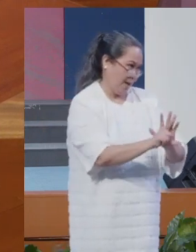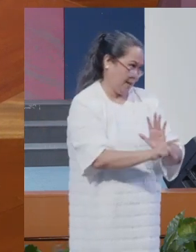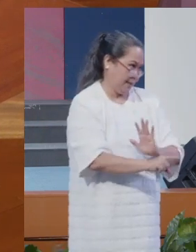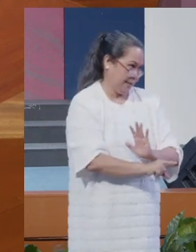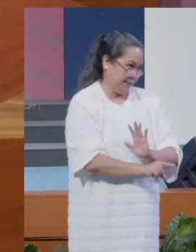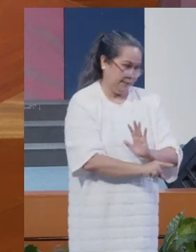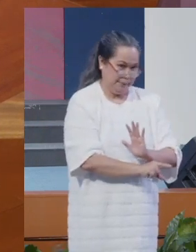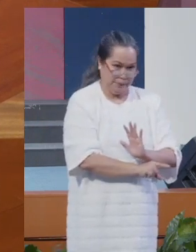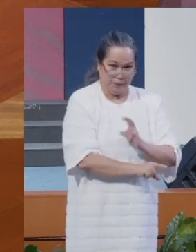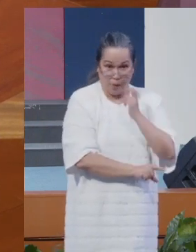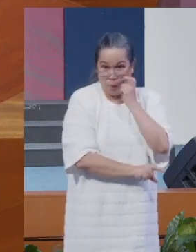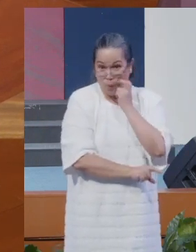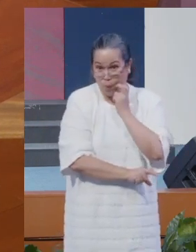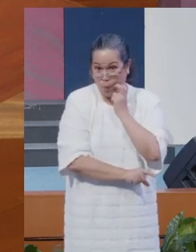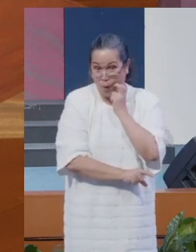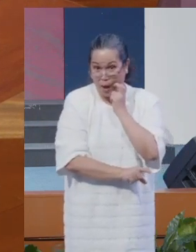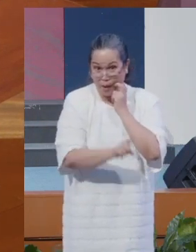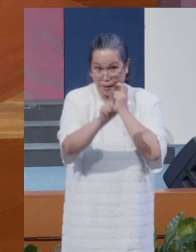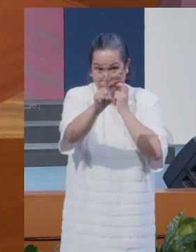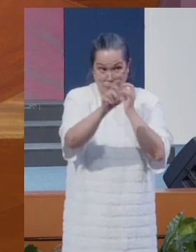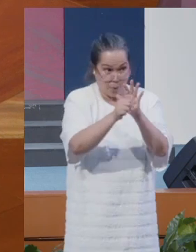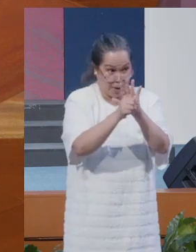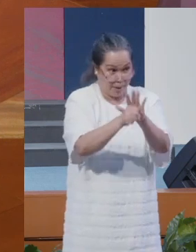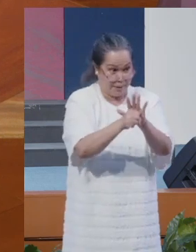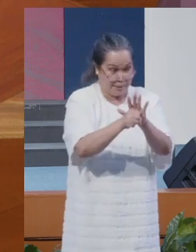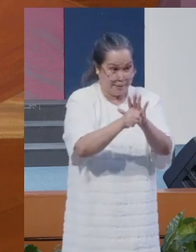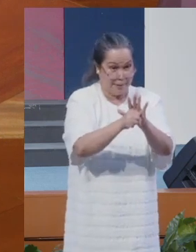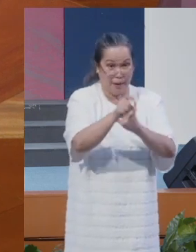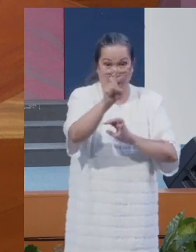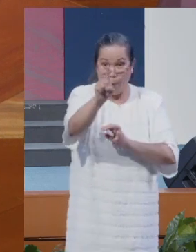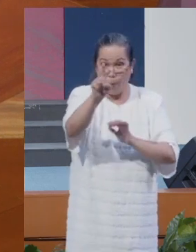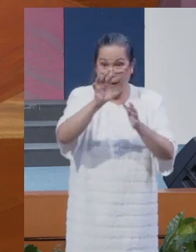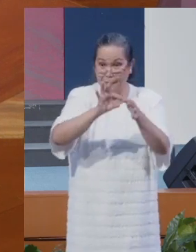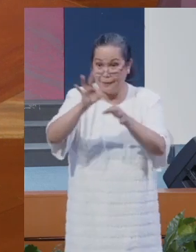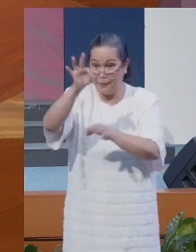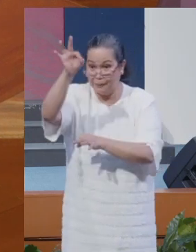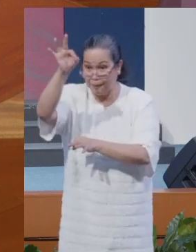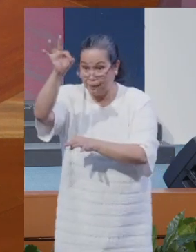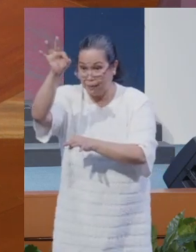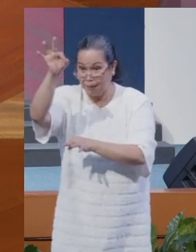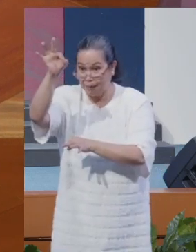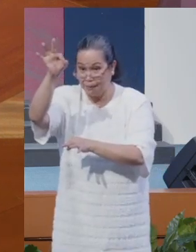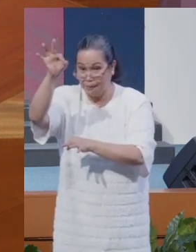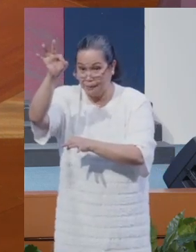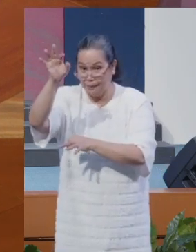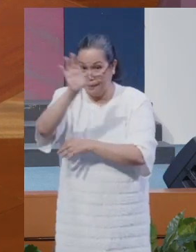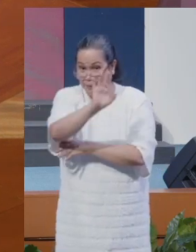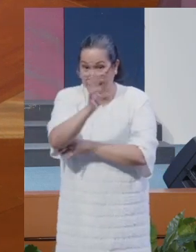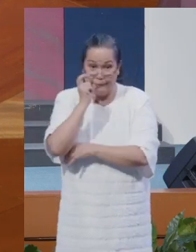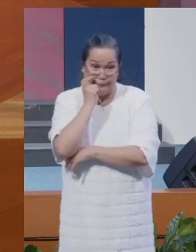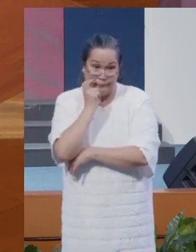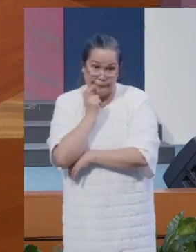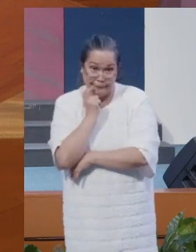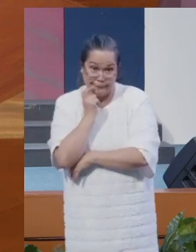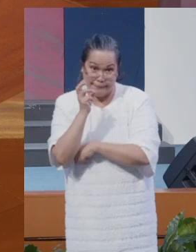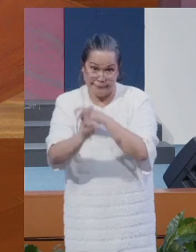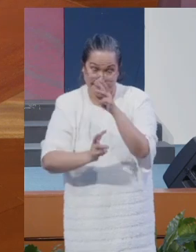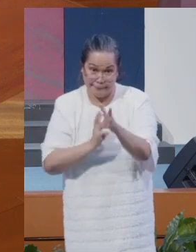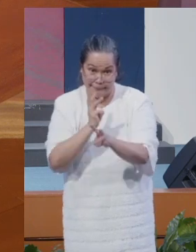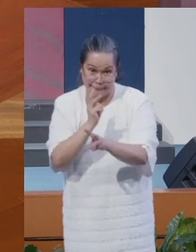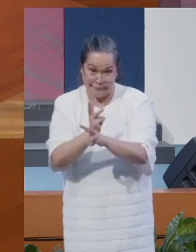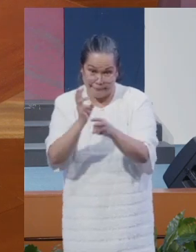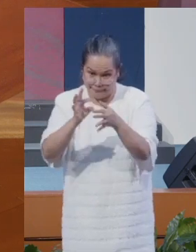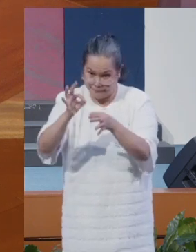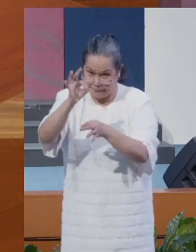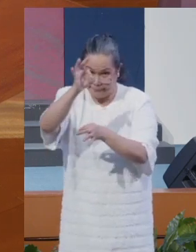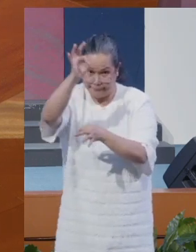Yung wine kasi ay isang simbolo ng isang spirit. Yung wine ng mundo, spirito